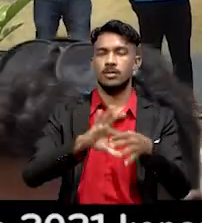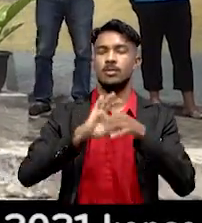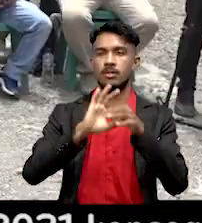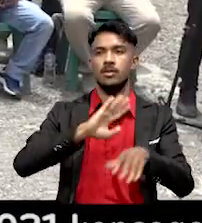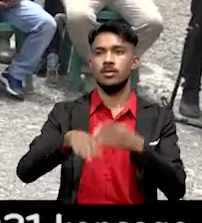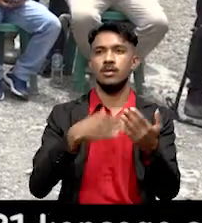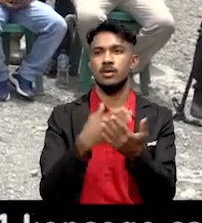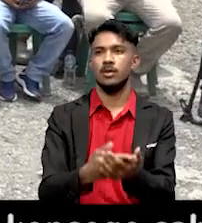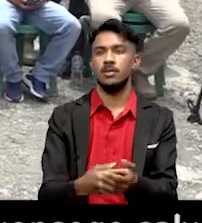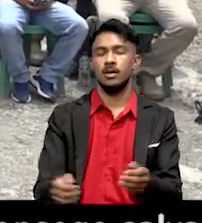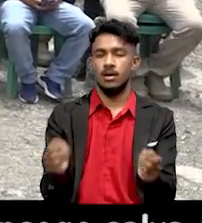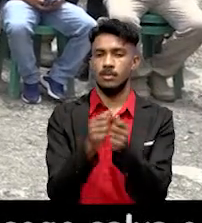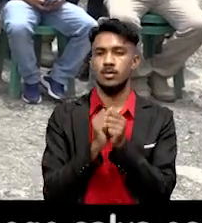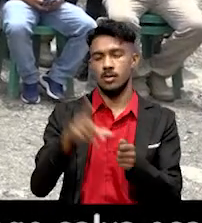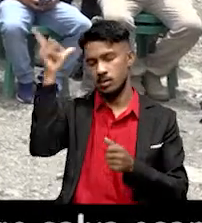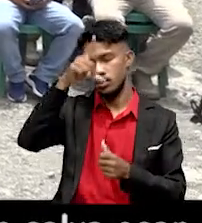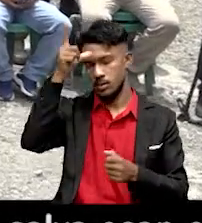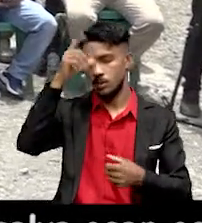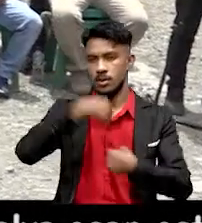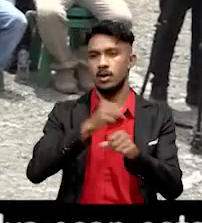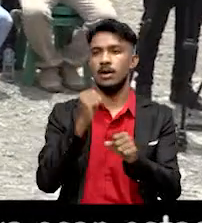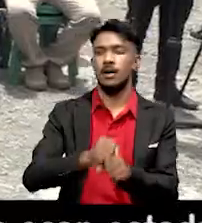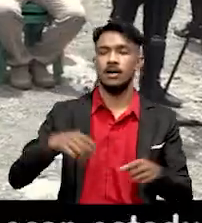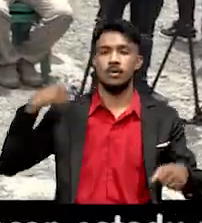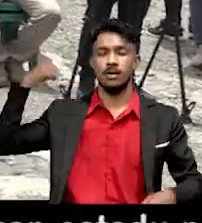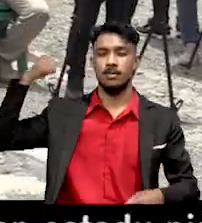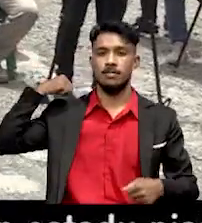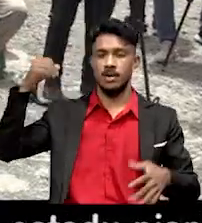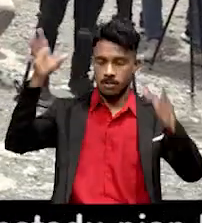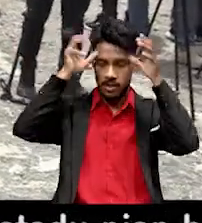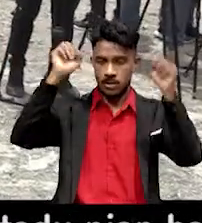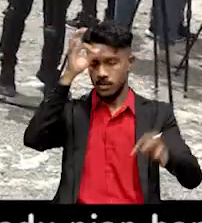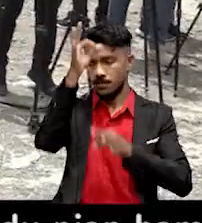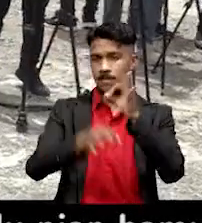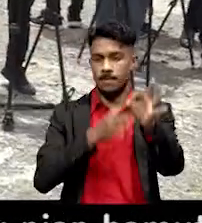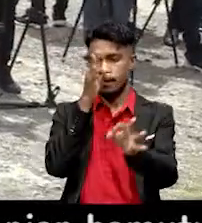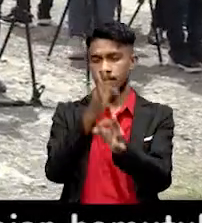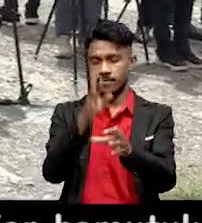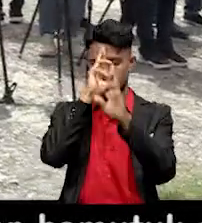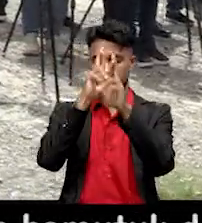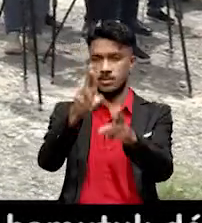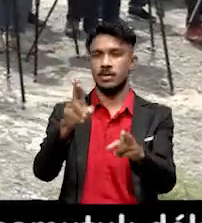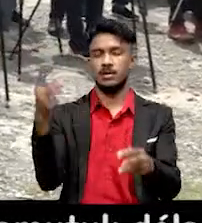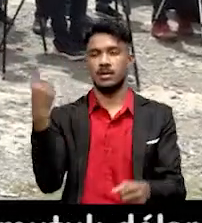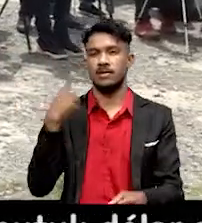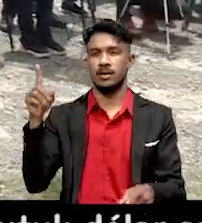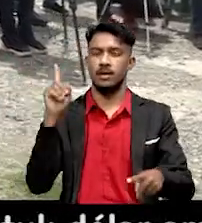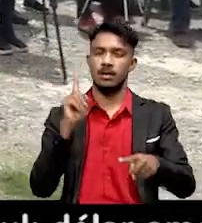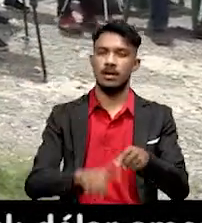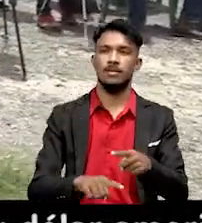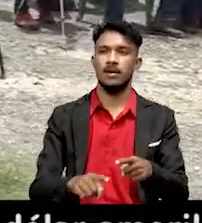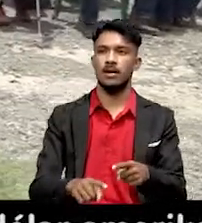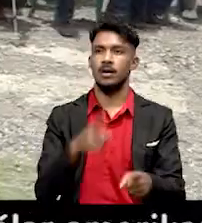akompanya Luolo ho di halao kampanya presidensial atu respeta malu na fating liu-liu labele trata lider